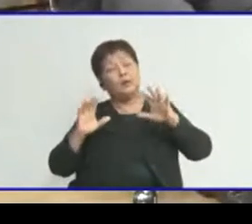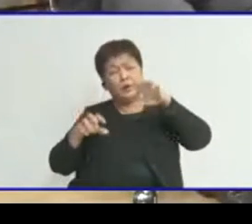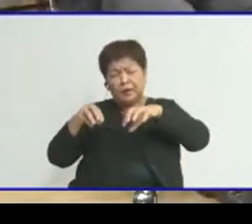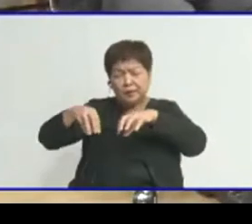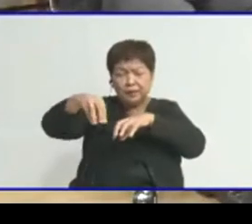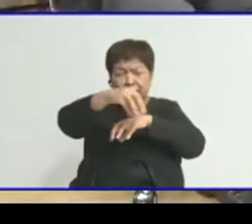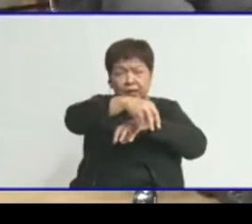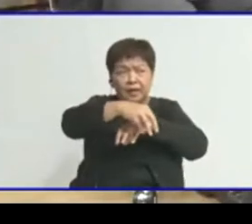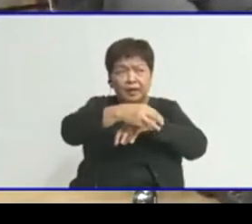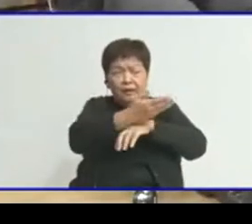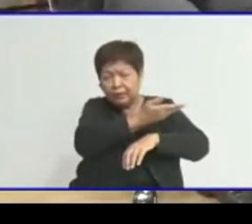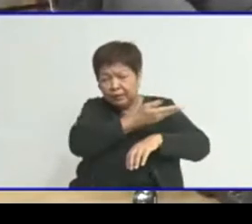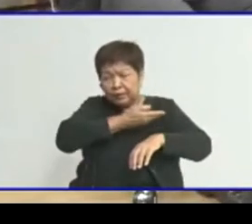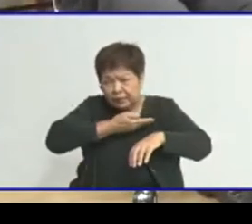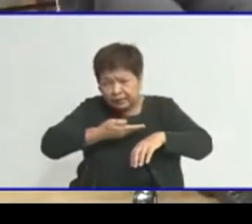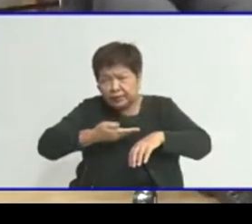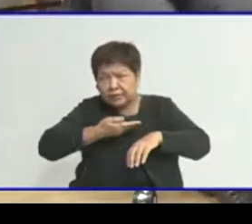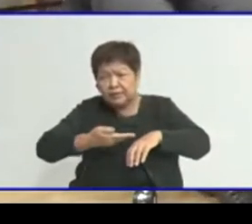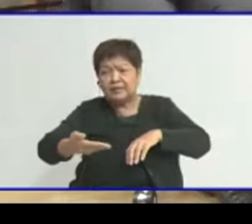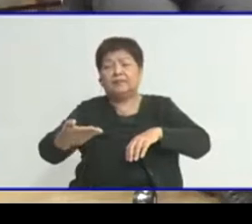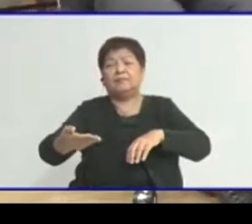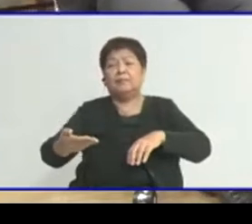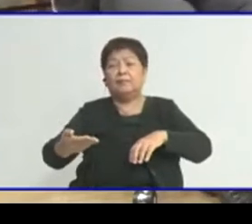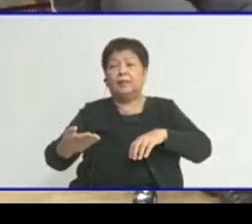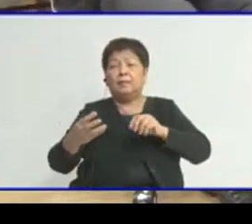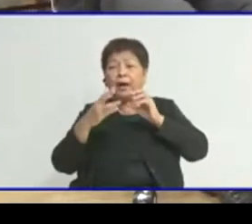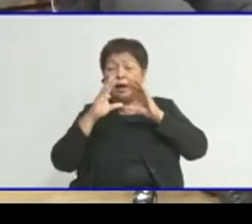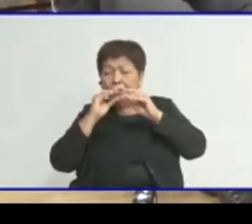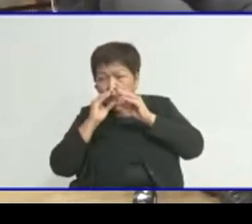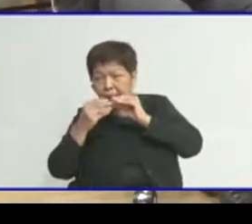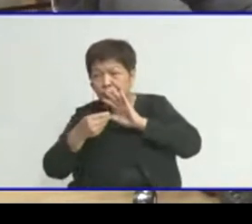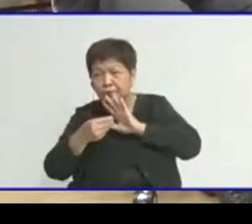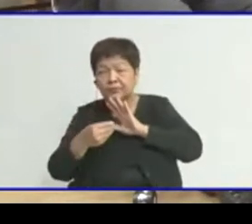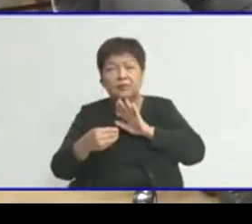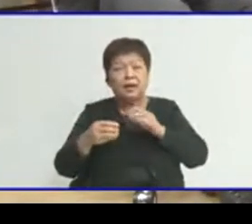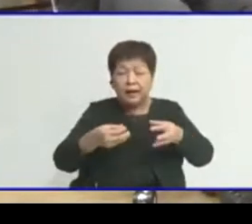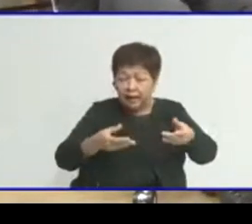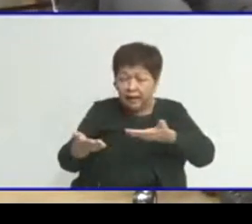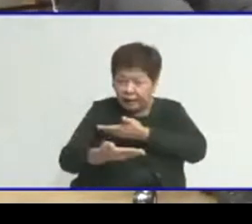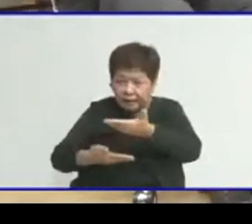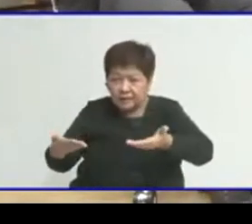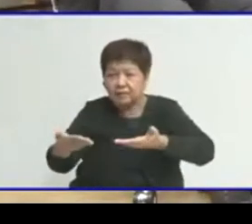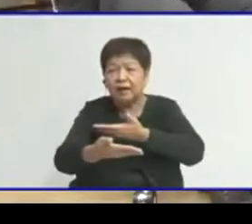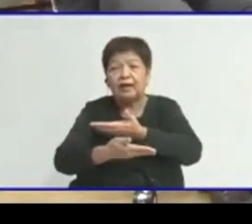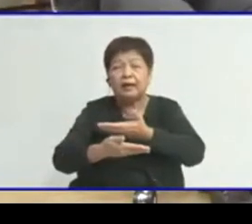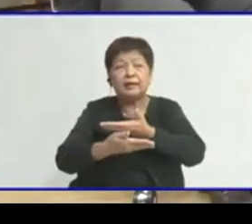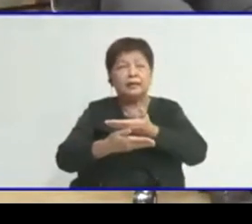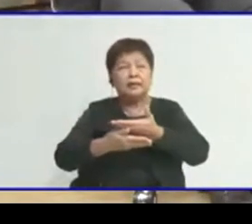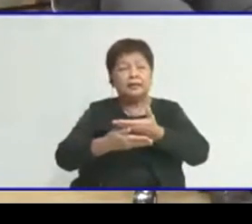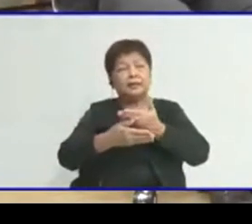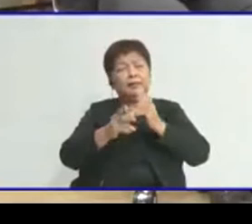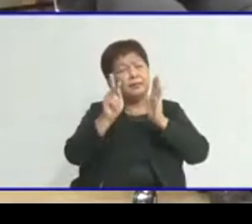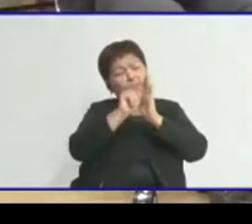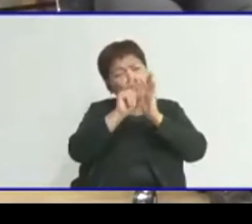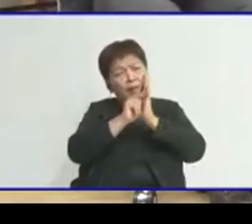มได้มาเป็นตัวแทนในการพูดเกี่ยวกับเรื่องเราพร้อมไหมกับกฎหมายผู้ลี้ภัย สมัครใหม่ครับ ก่อนอื่นนะครับผมอยาก